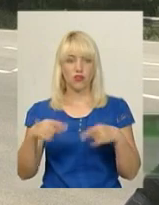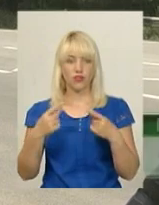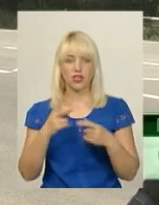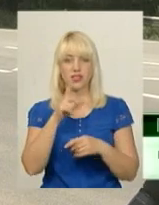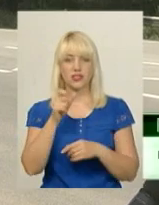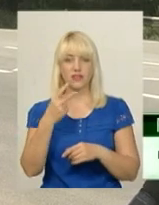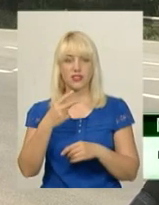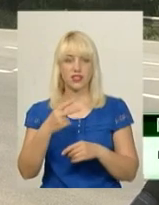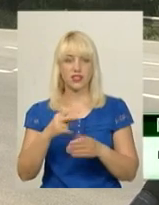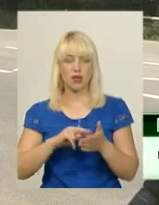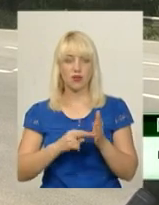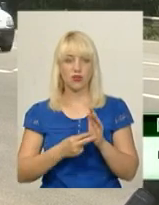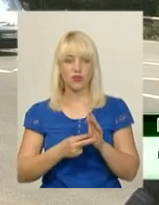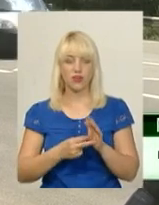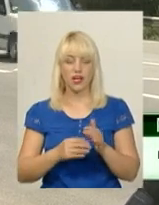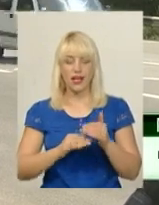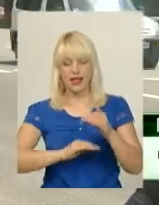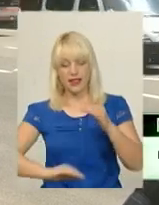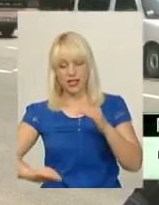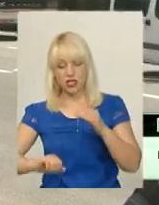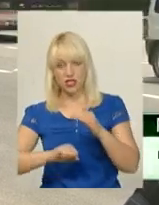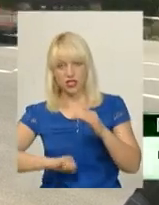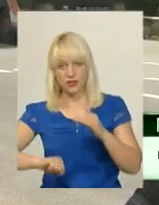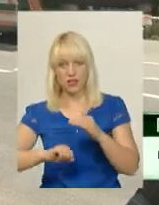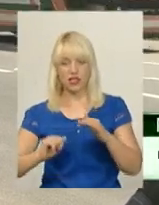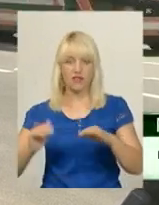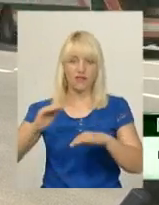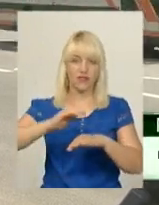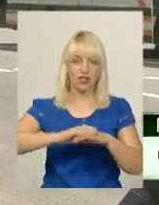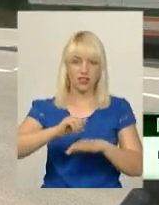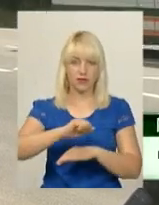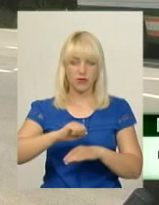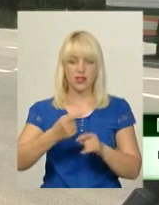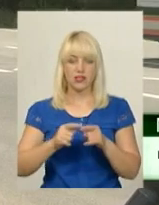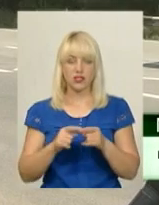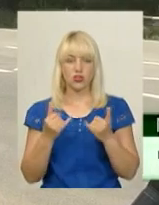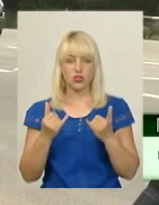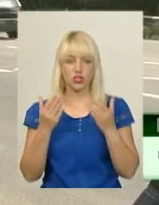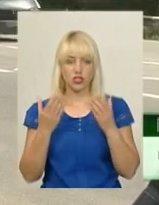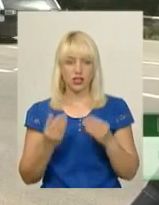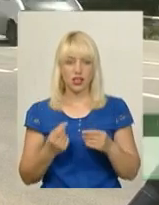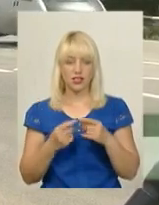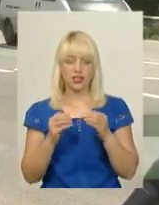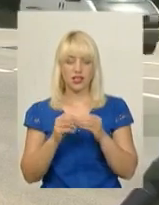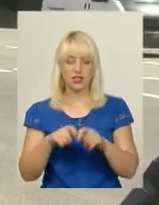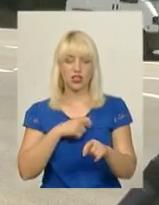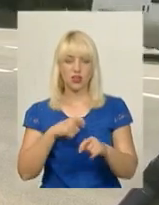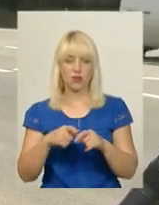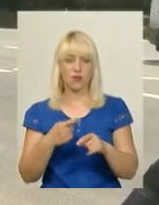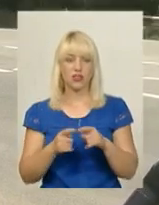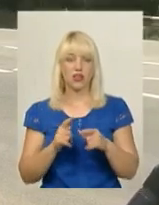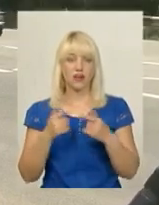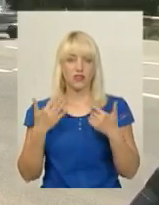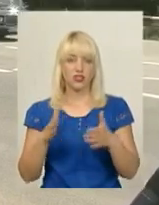асфальтобетону і верхній шар асфальтобетону. Це на сьогоднішній день 10 кілометрів асфальтобетонного покриття вже в верхньому шарі